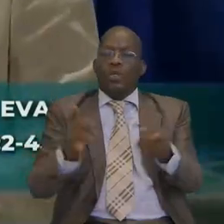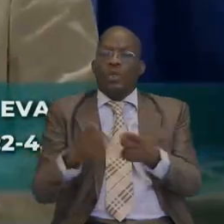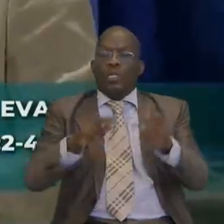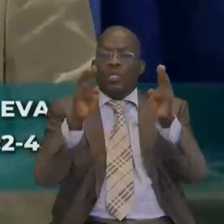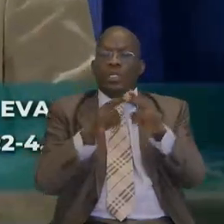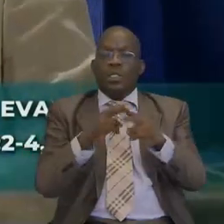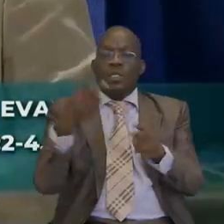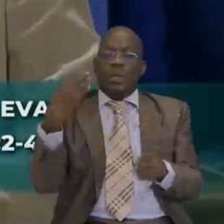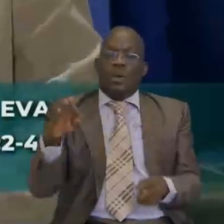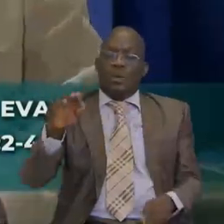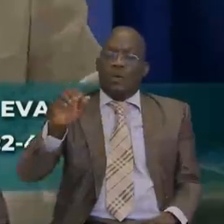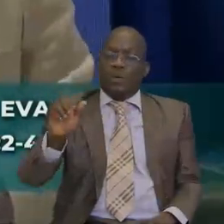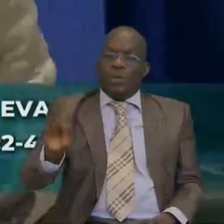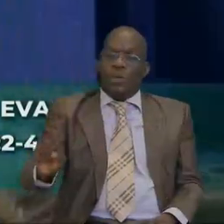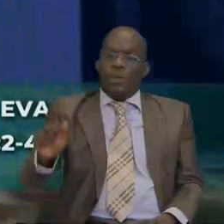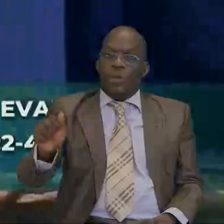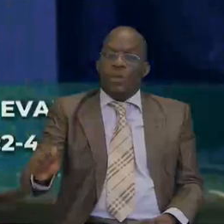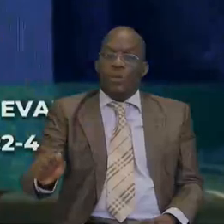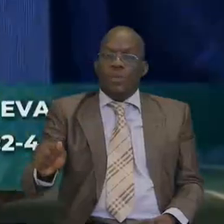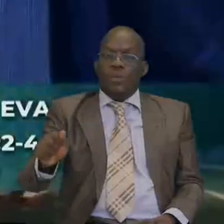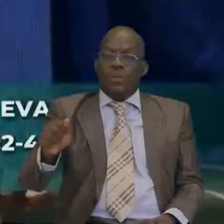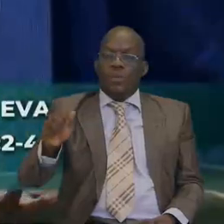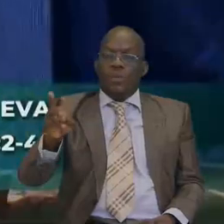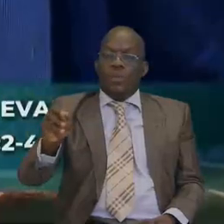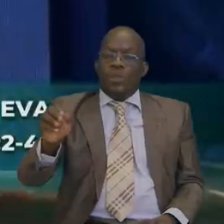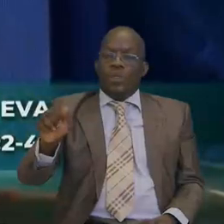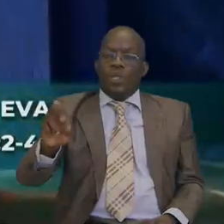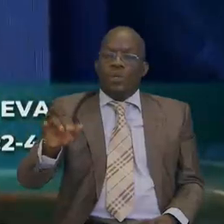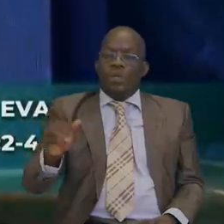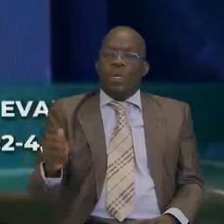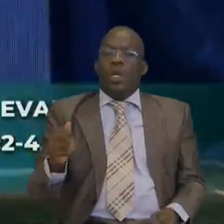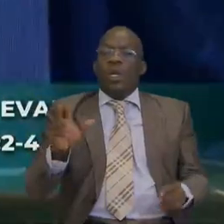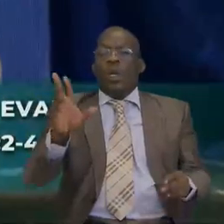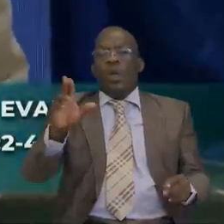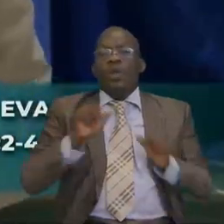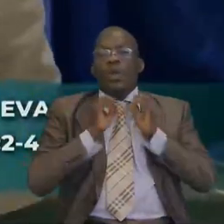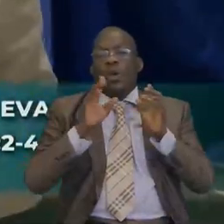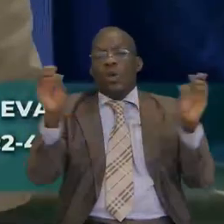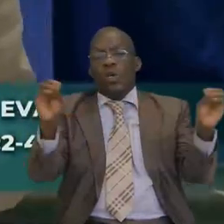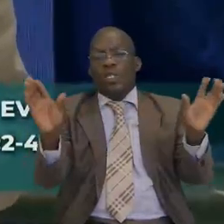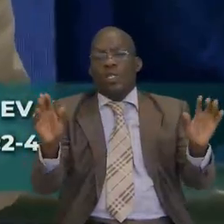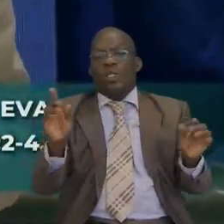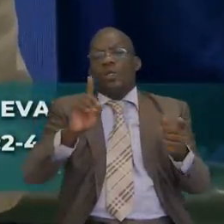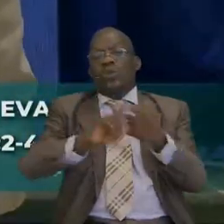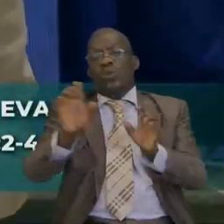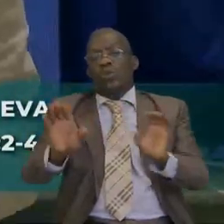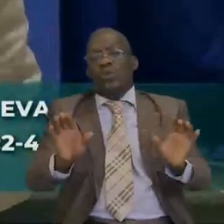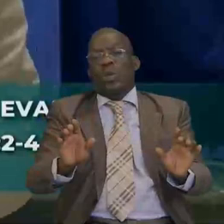descendu dans la ville de Samarie, il n'avait rien d'autre à faire. J'ai